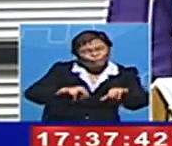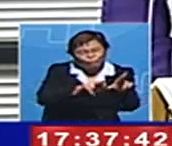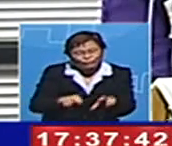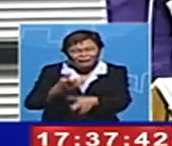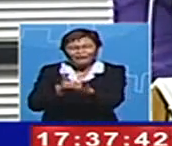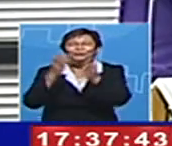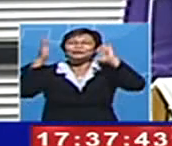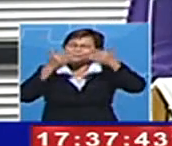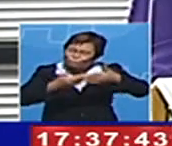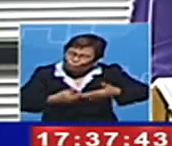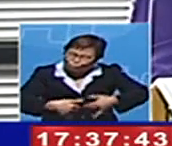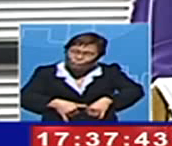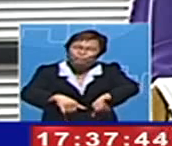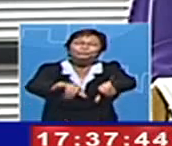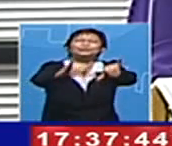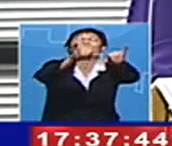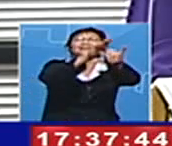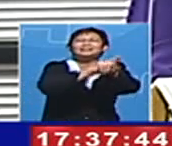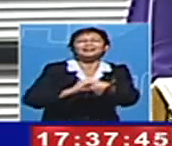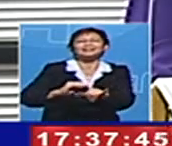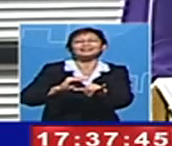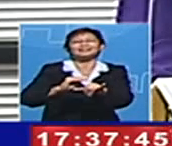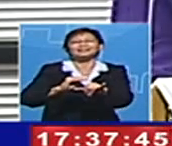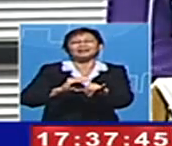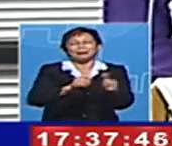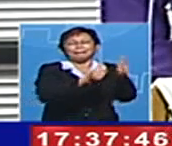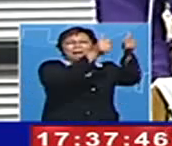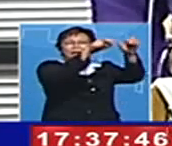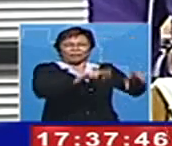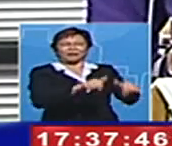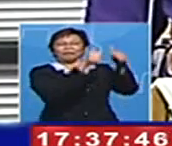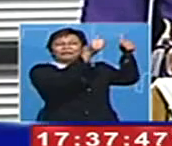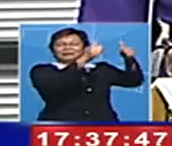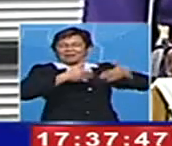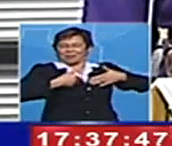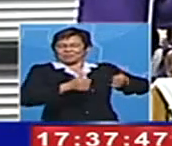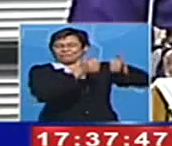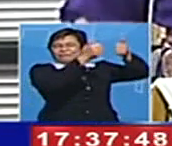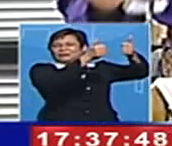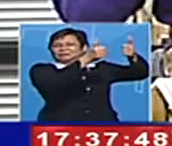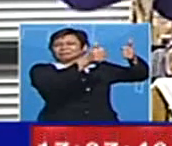mengutamakan serta mendahulukan Kesejahteraan Rakyat tuan yang